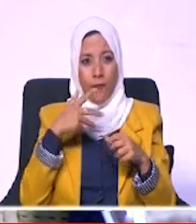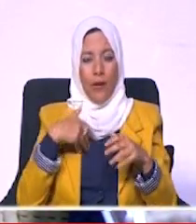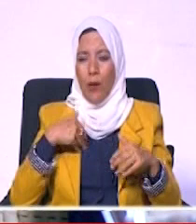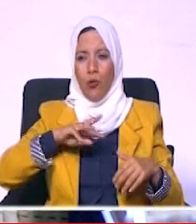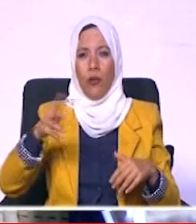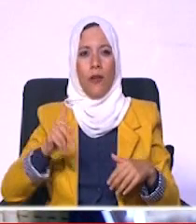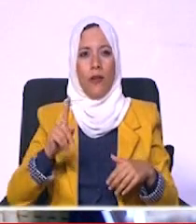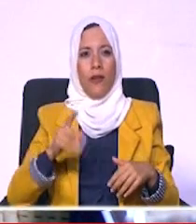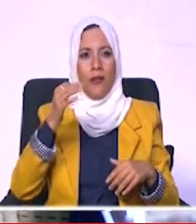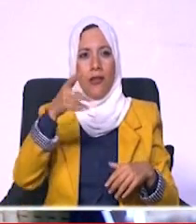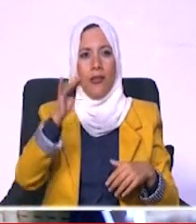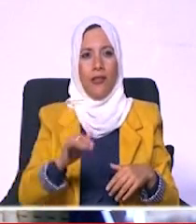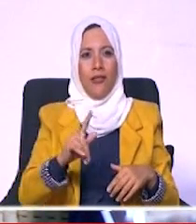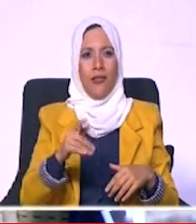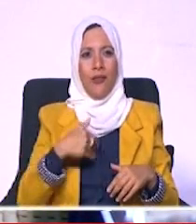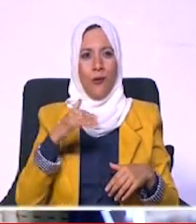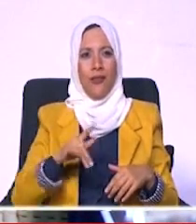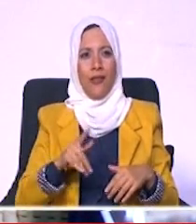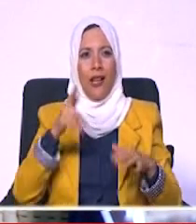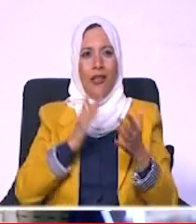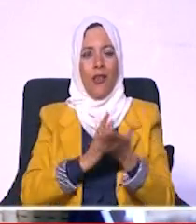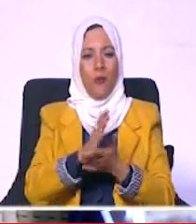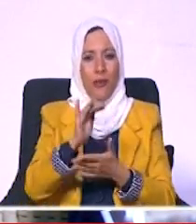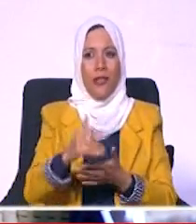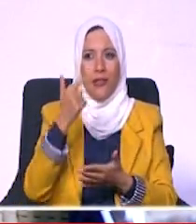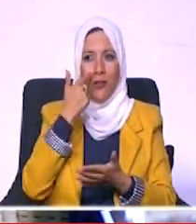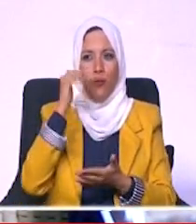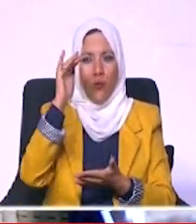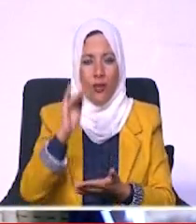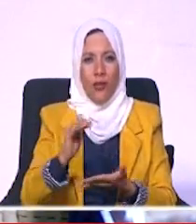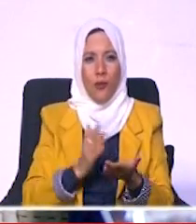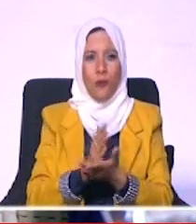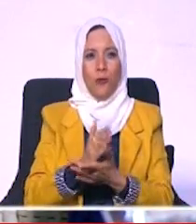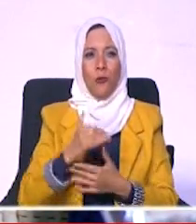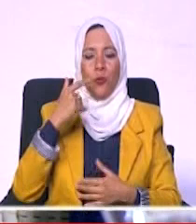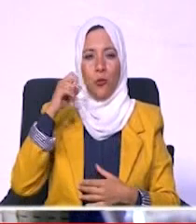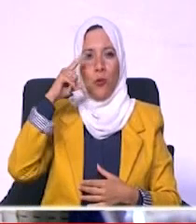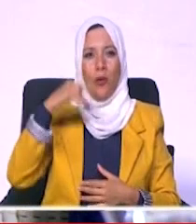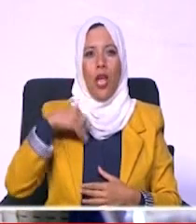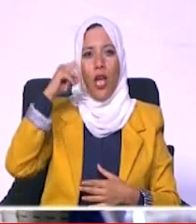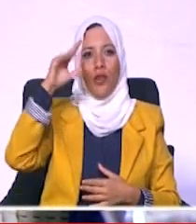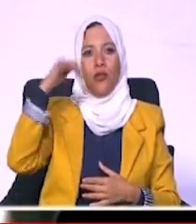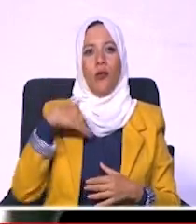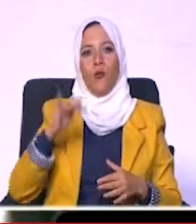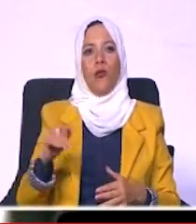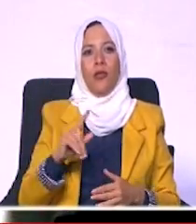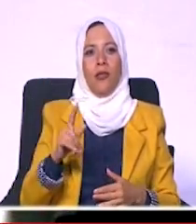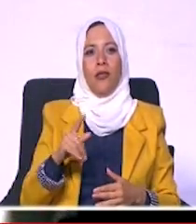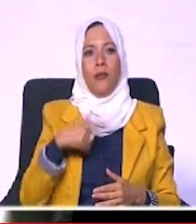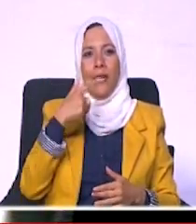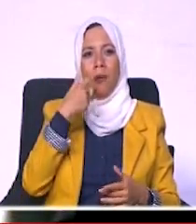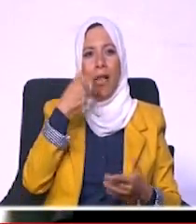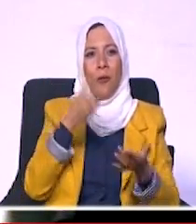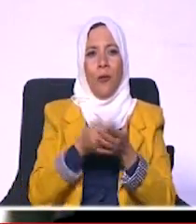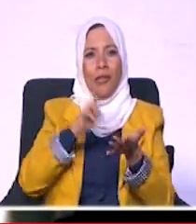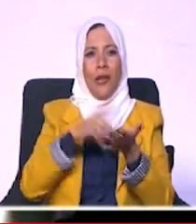صغير. لا انت لسه صغير، هتفضل. لا ما بقتش صغير. هتفضل صغير في عيني طول ما انا عايش، وبعدين ما تتكلمش معايا بالطريقه دي